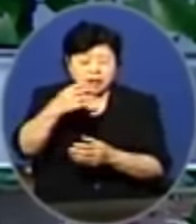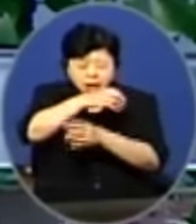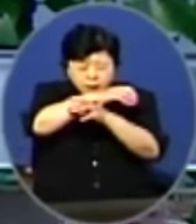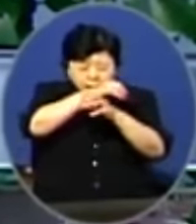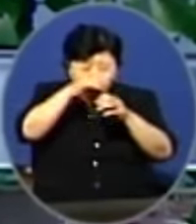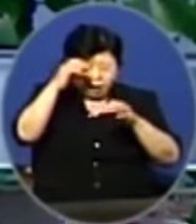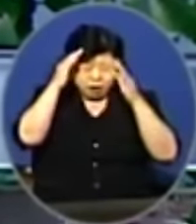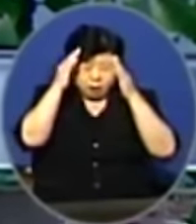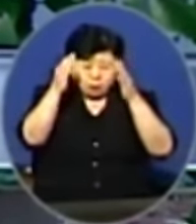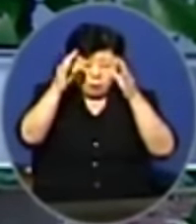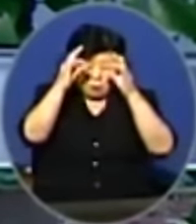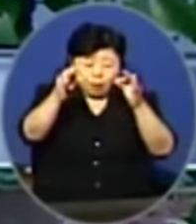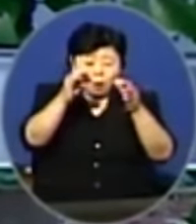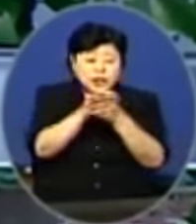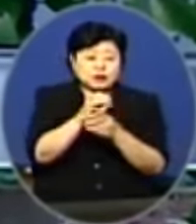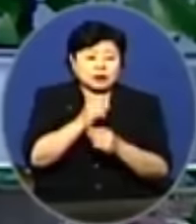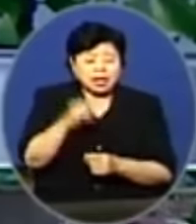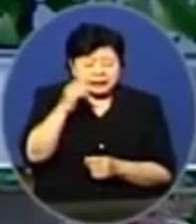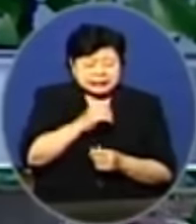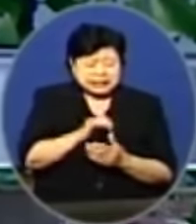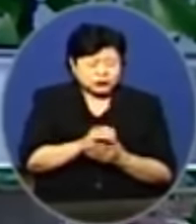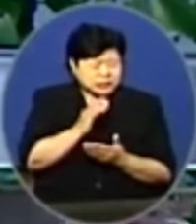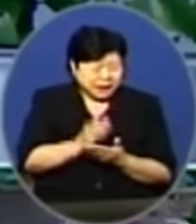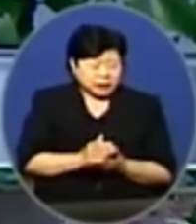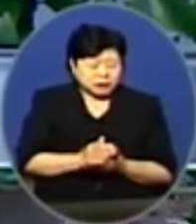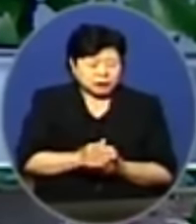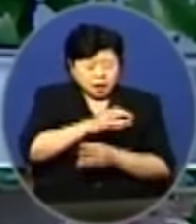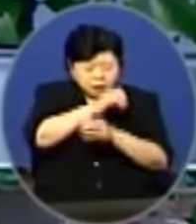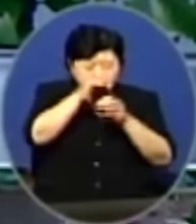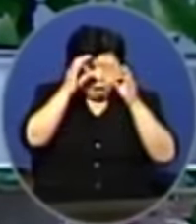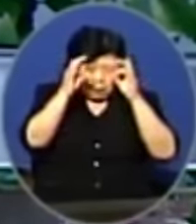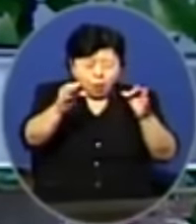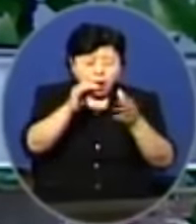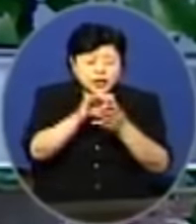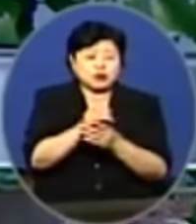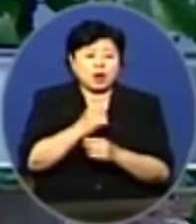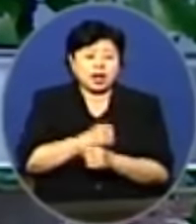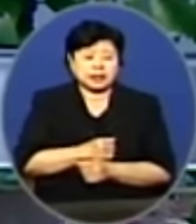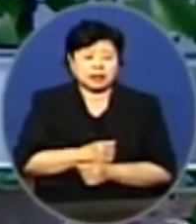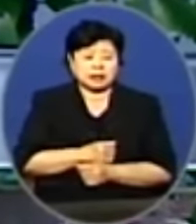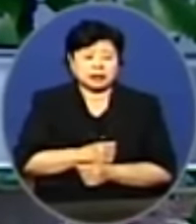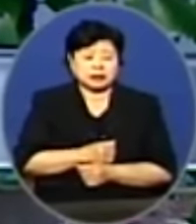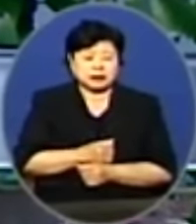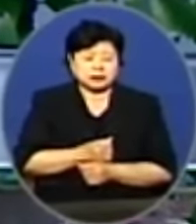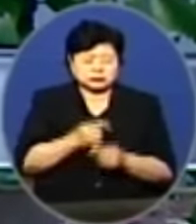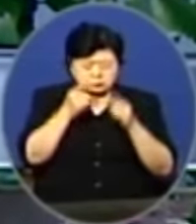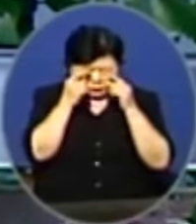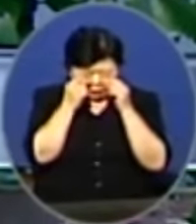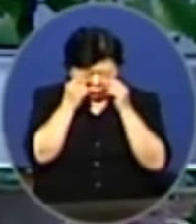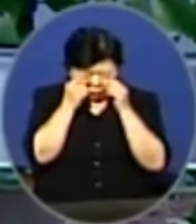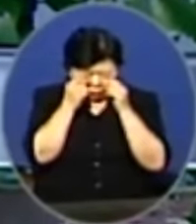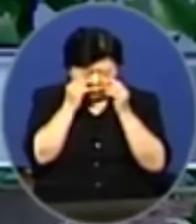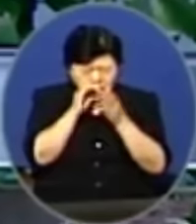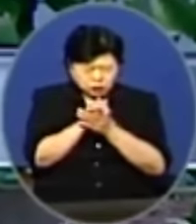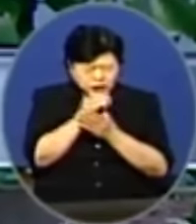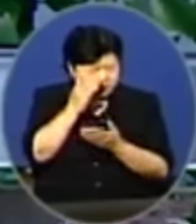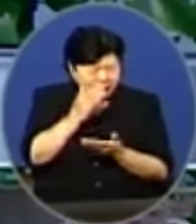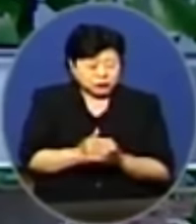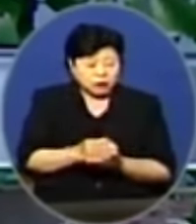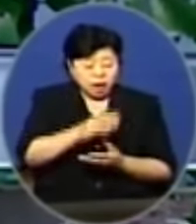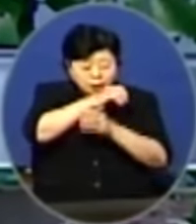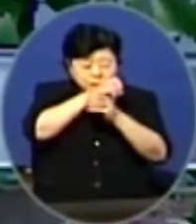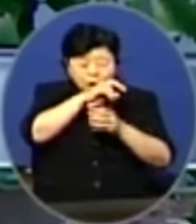별들을 바라보고 기도하라. 그냥 기도하지 마. 기도하라 한다고 눈 딱 감고 손 딱 가리우고 이렇게 기도하는 것이